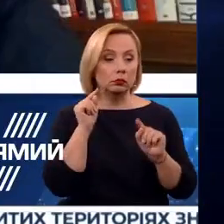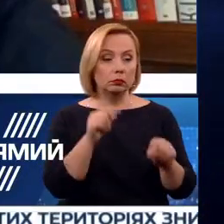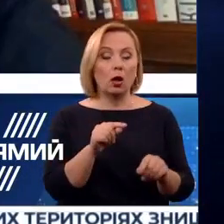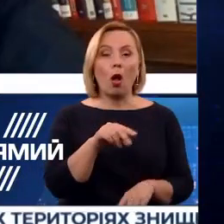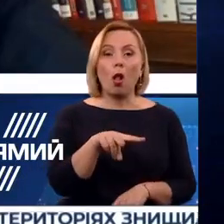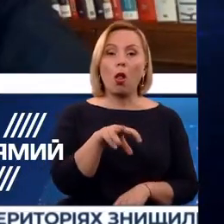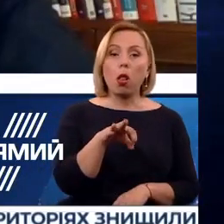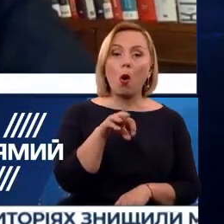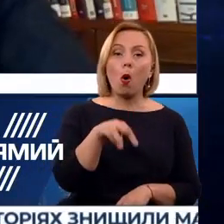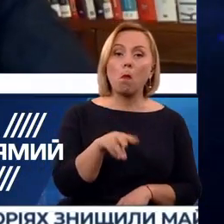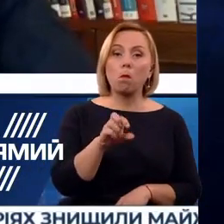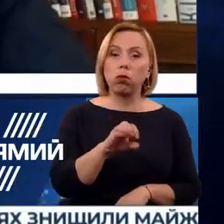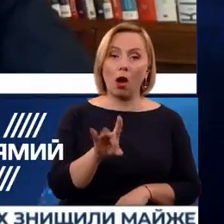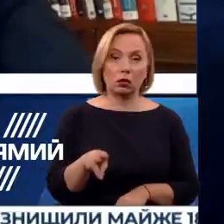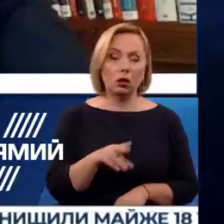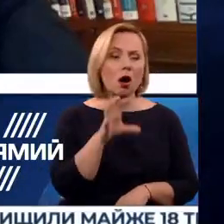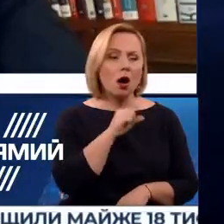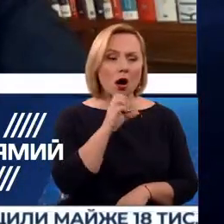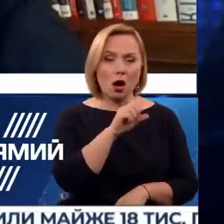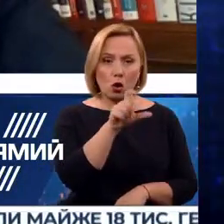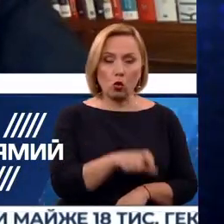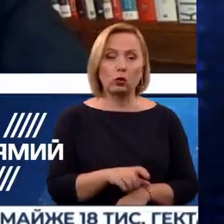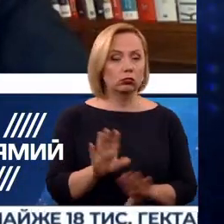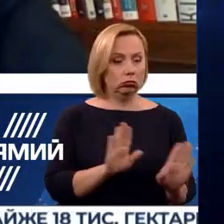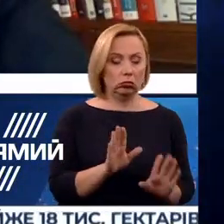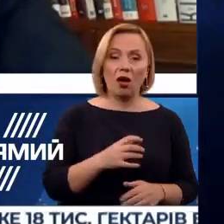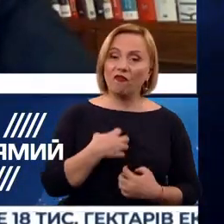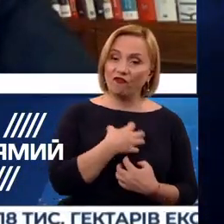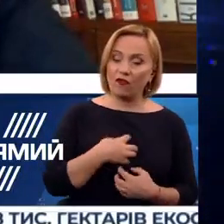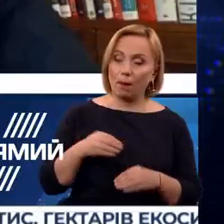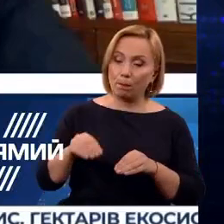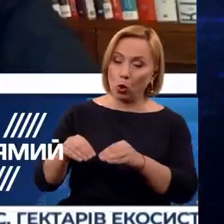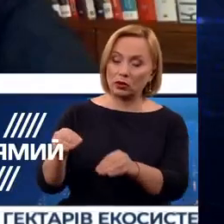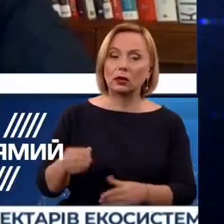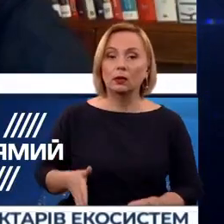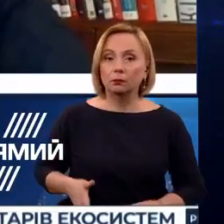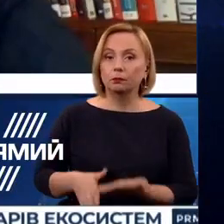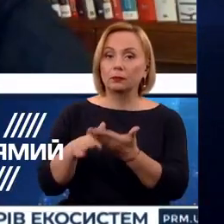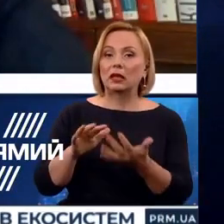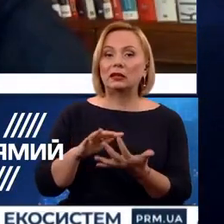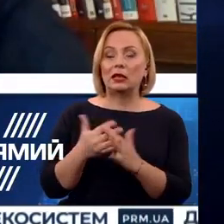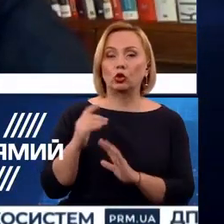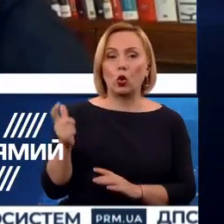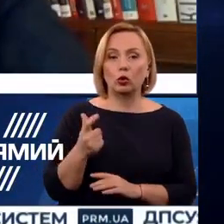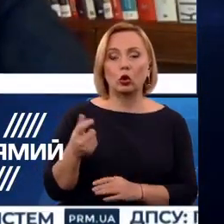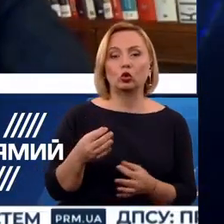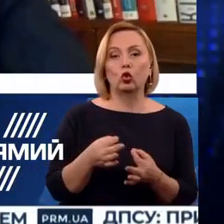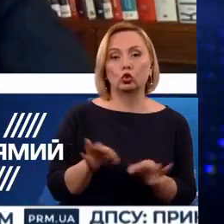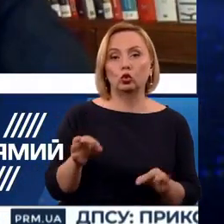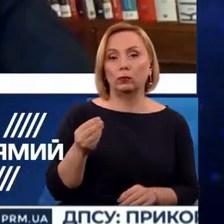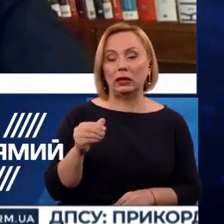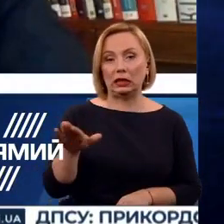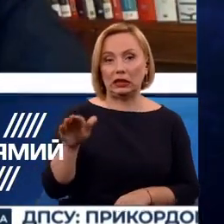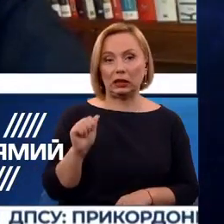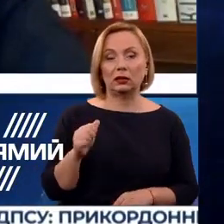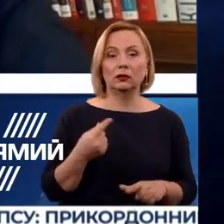не пограбунку людей, а посівній кампанії, щоб дали підтримку сільгоспвиробникам, доступні кредити, зараз якраз у